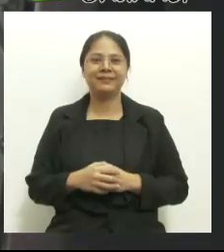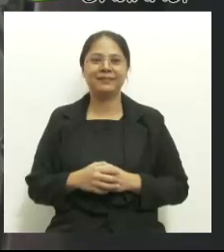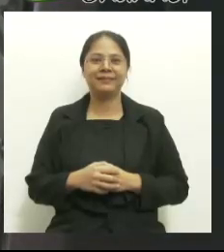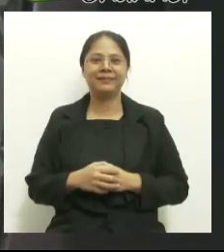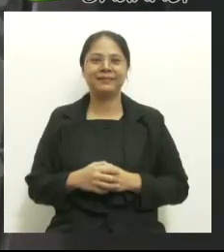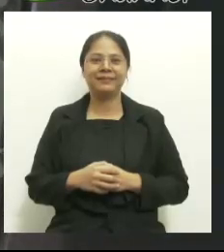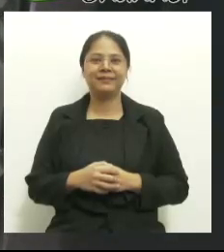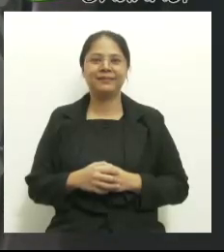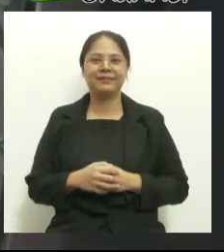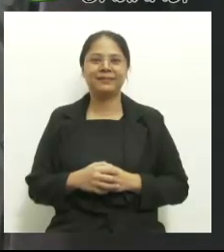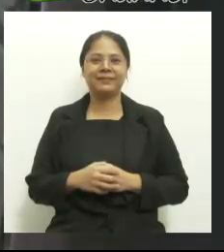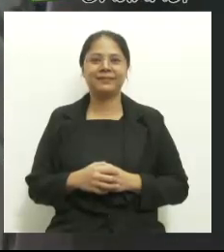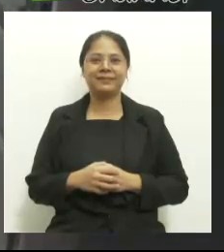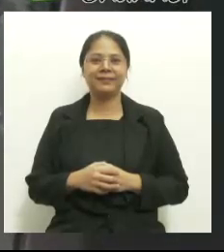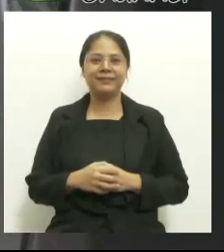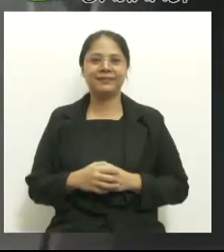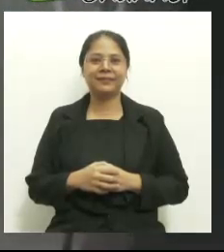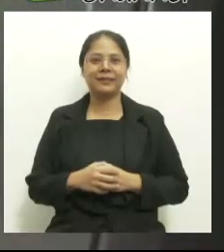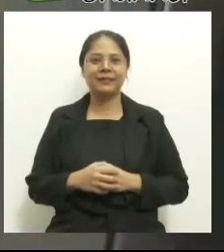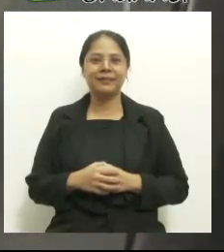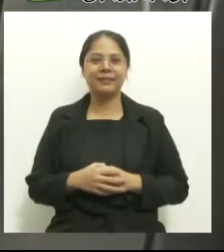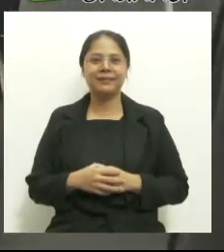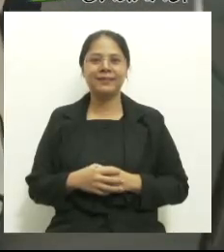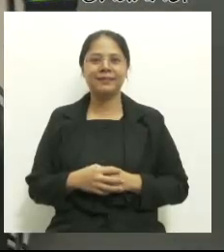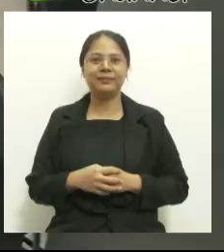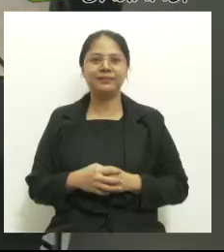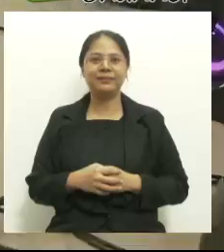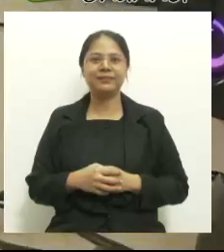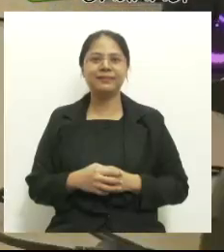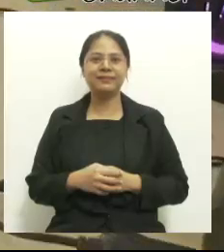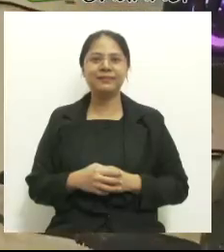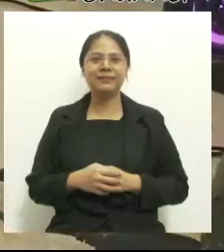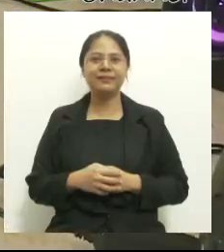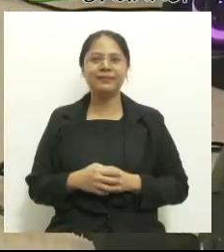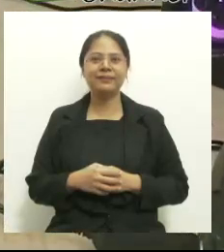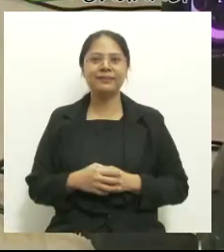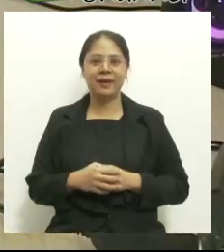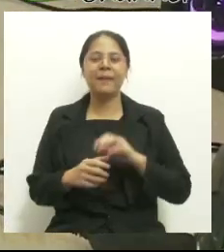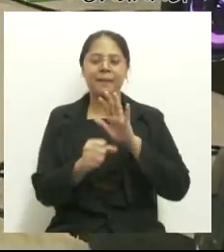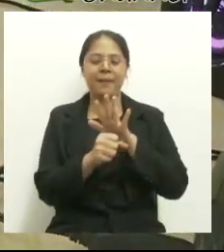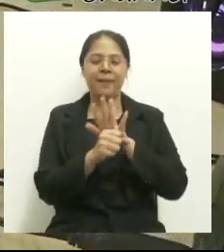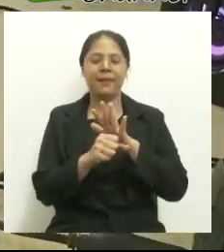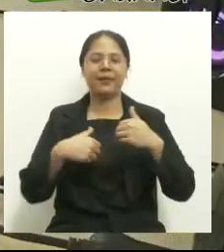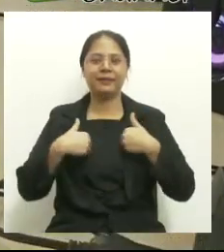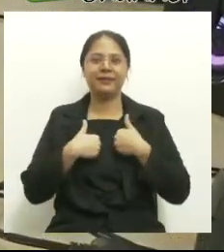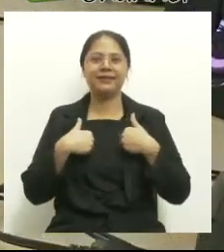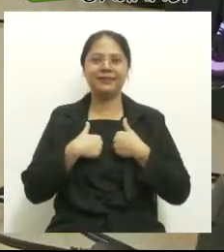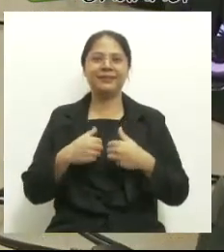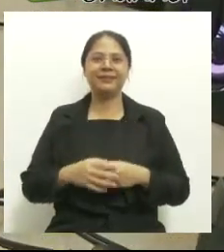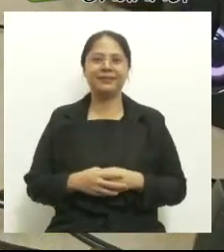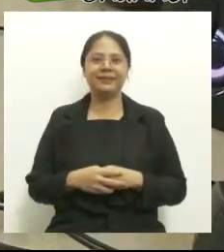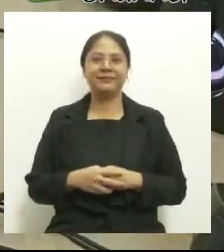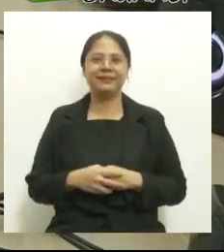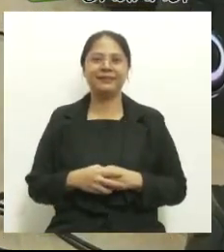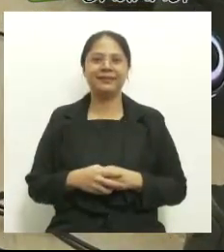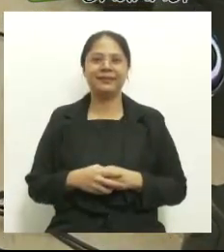on Why the tear, the tear It's never the right time แค่นี้พอนะเหนื่อย อุ้ย